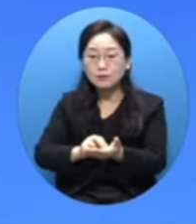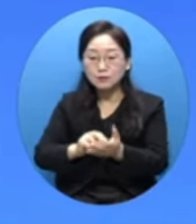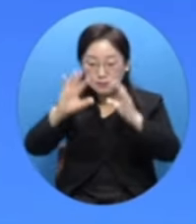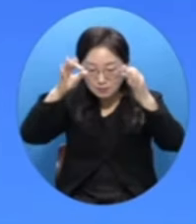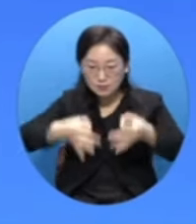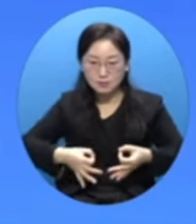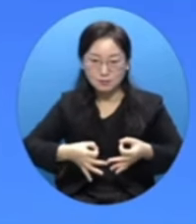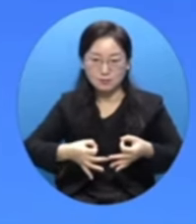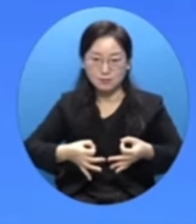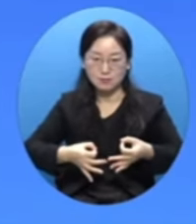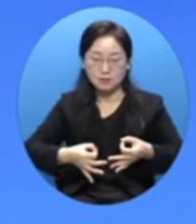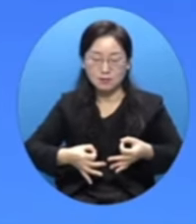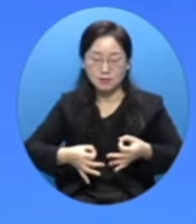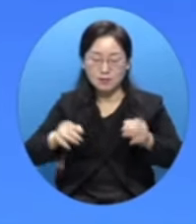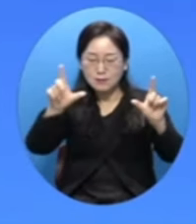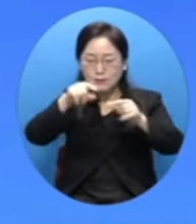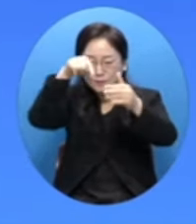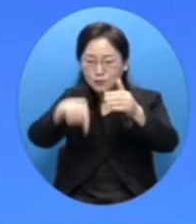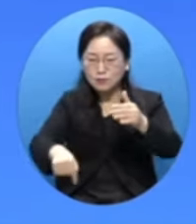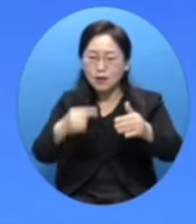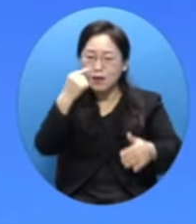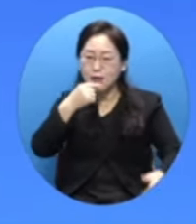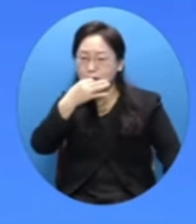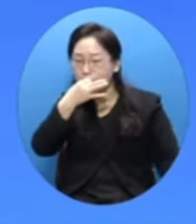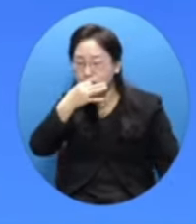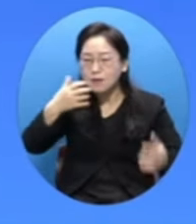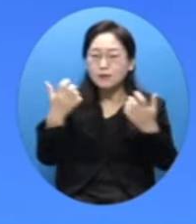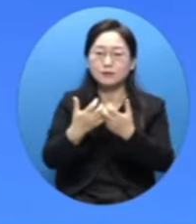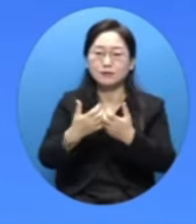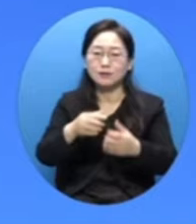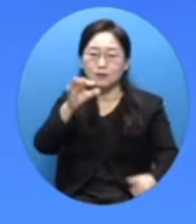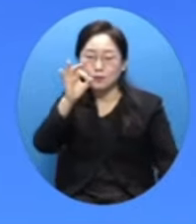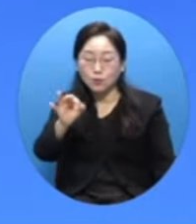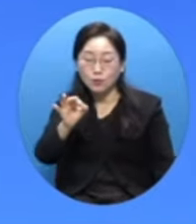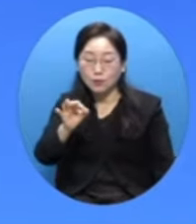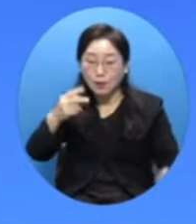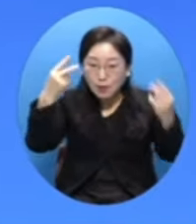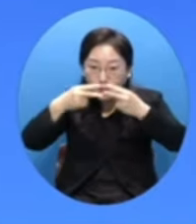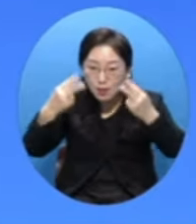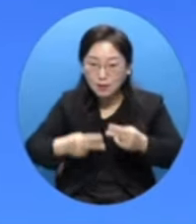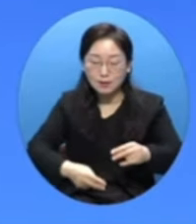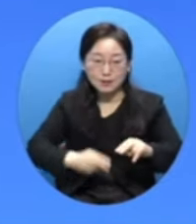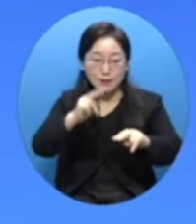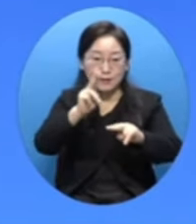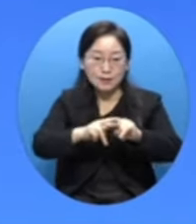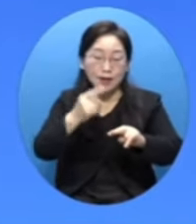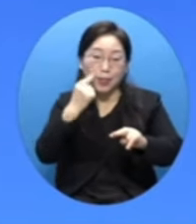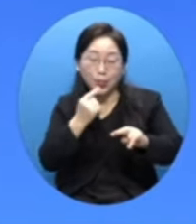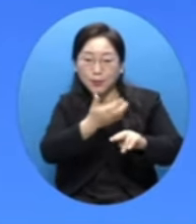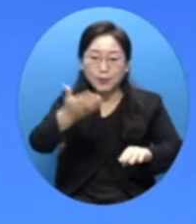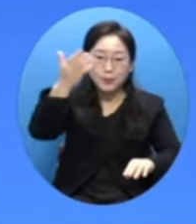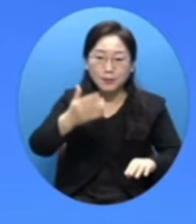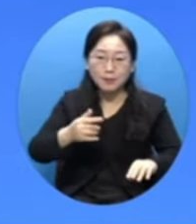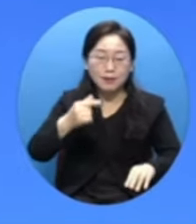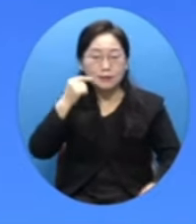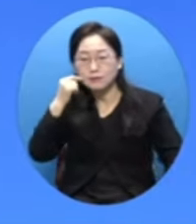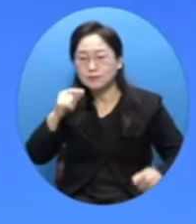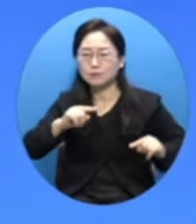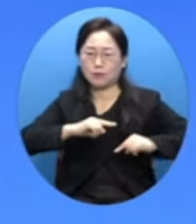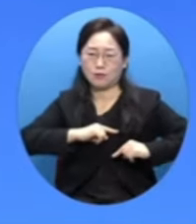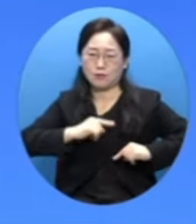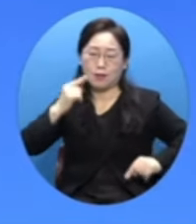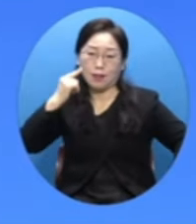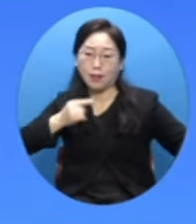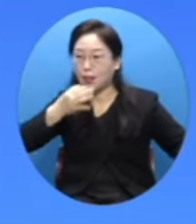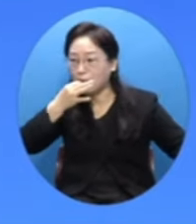우리의 삶에 탐욕이 가득한 것입니다. 물질에 대한 탐욕, 자리에 대한 탐욕, 인기명예에 대한 탐욕이